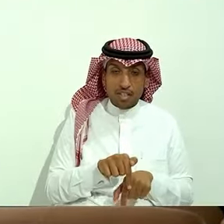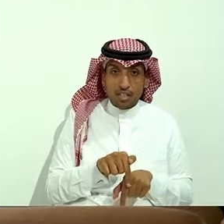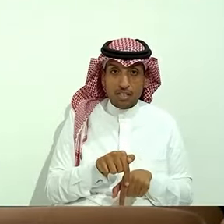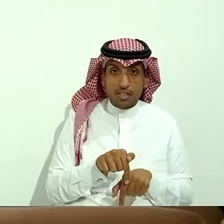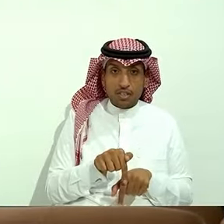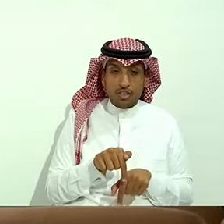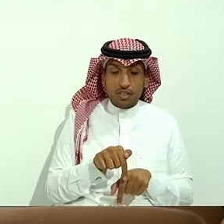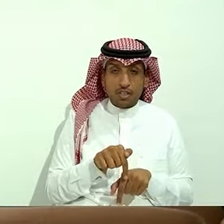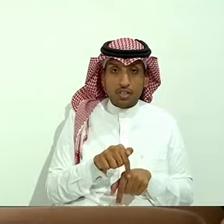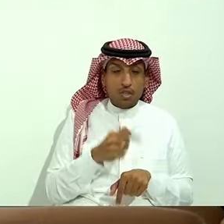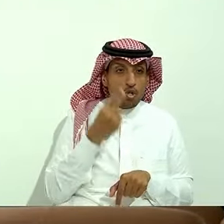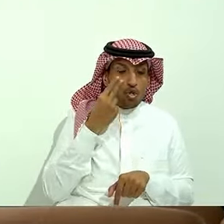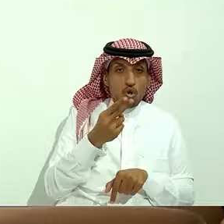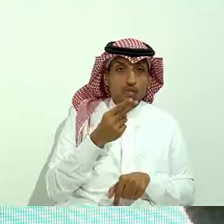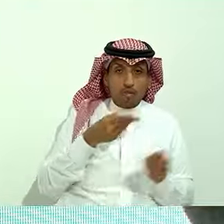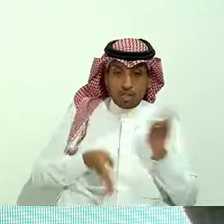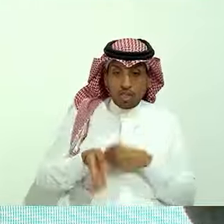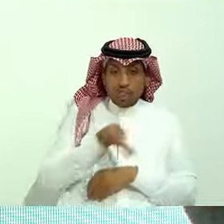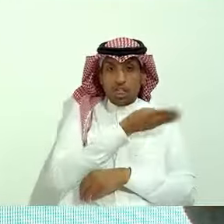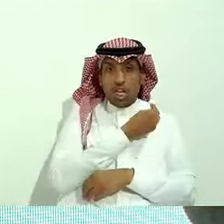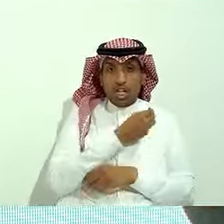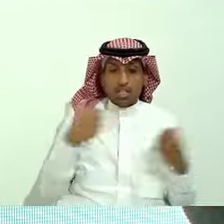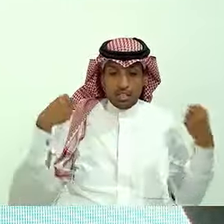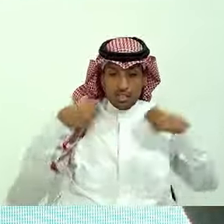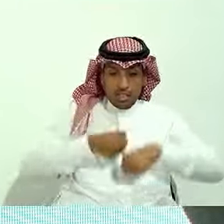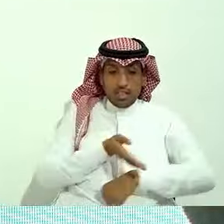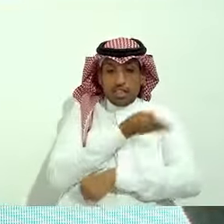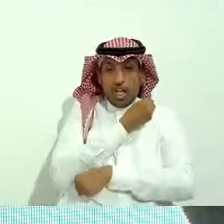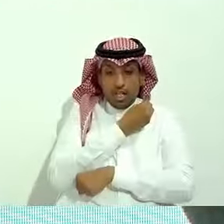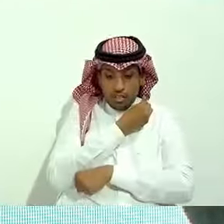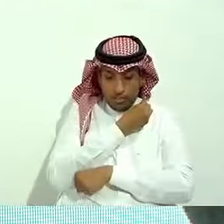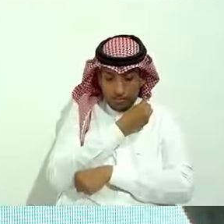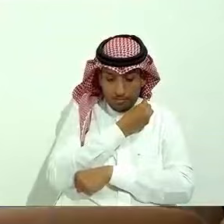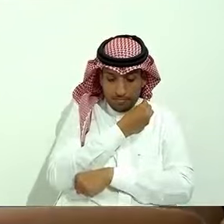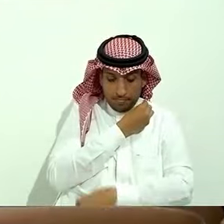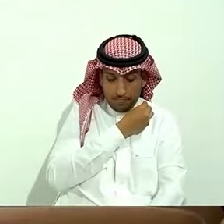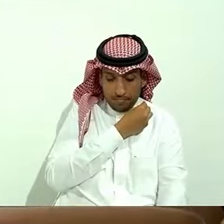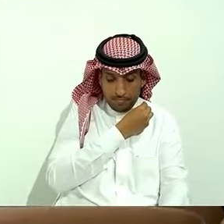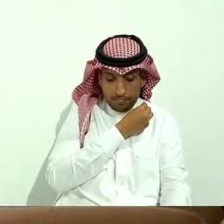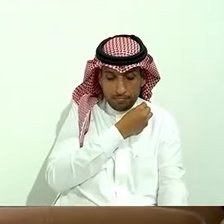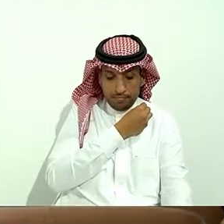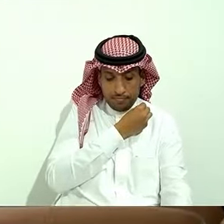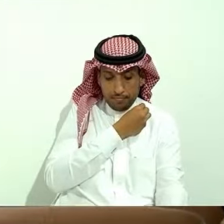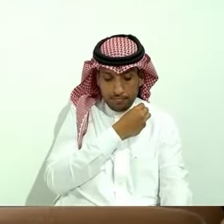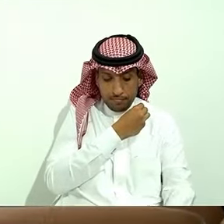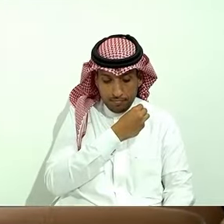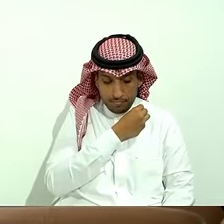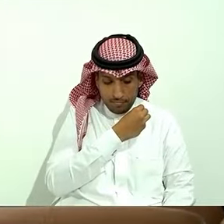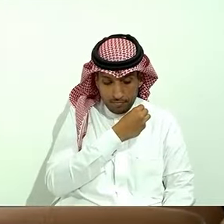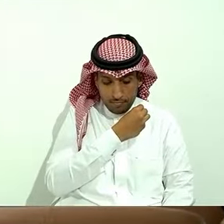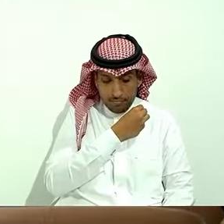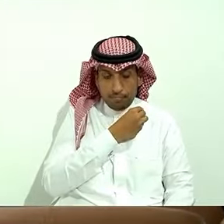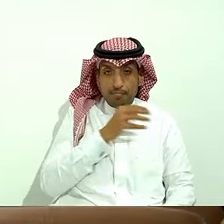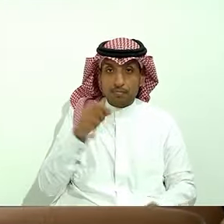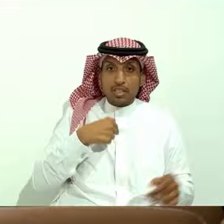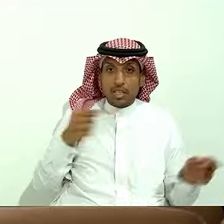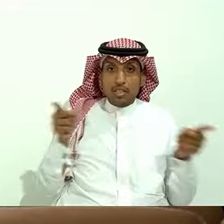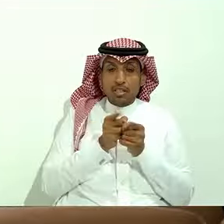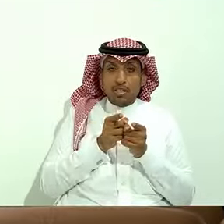شوفوا الشال هذه التطريز النقدة على شال، يعني احنا ما